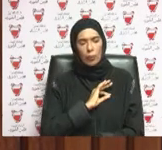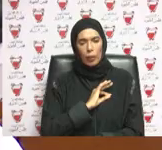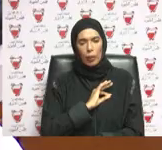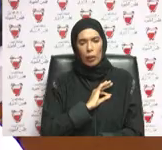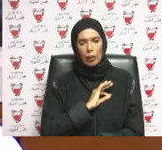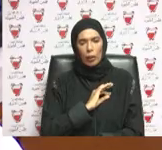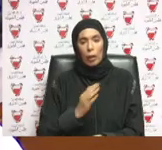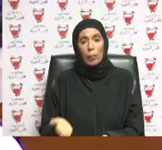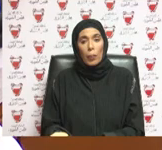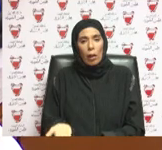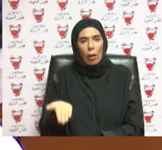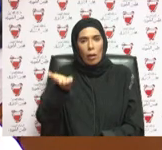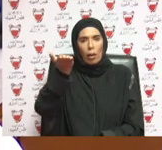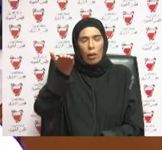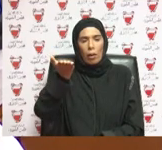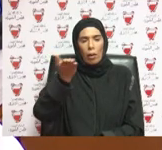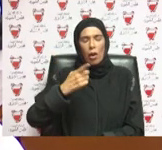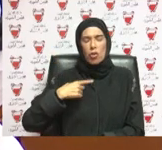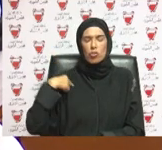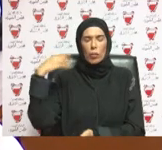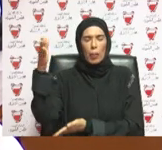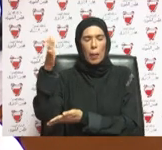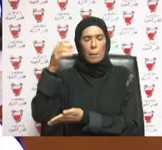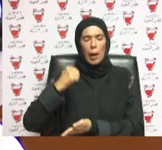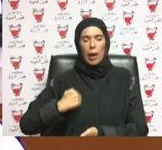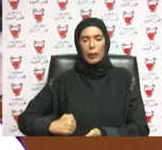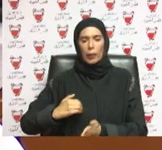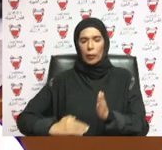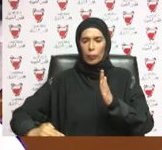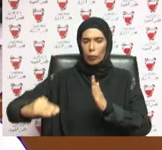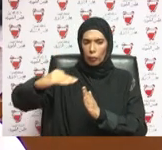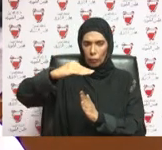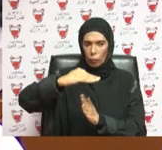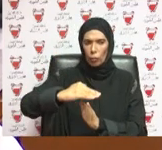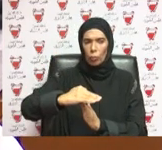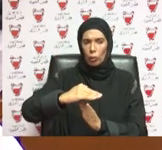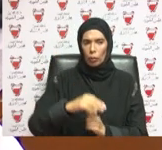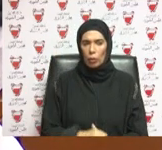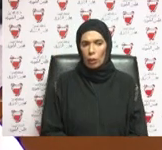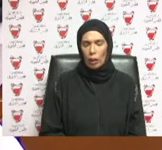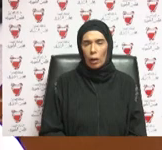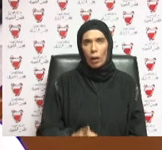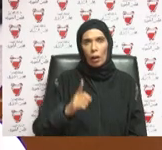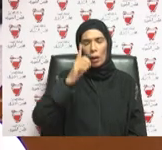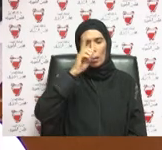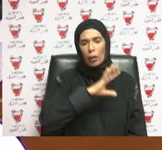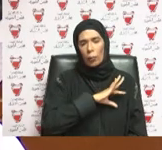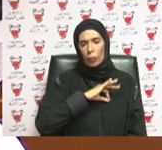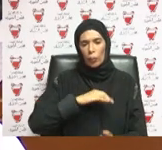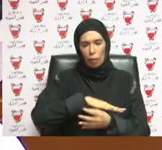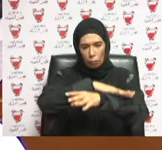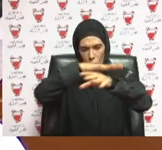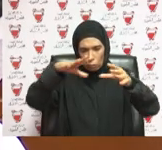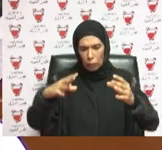لإعلاء اسم مملكة البحرين عاليا. لقد كان سموه رحمه الله جامعا